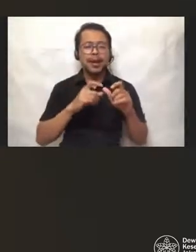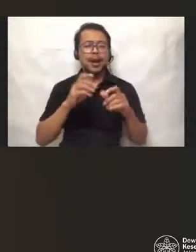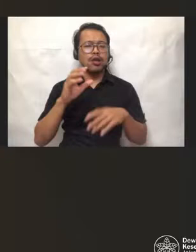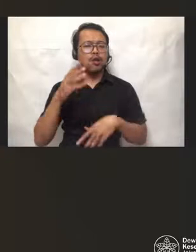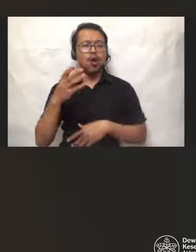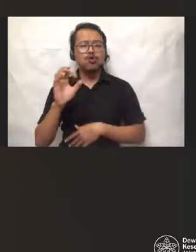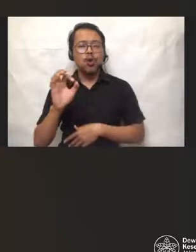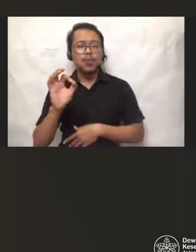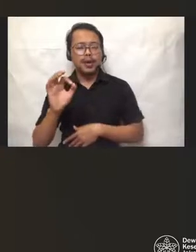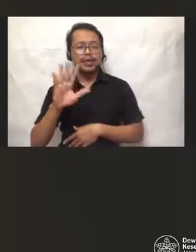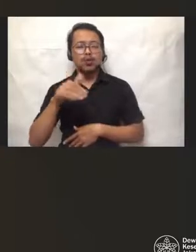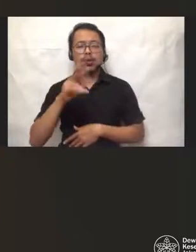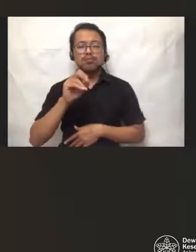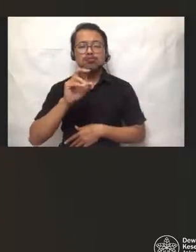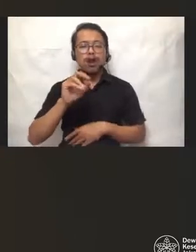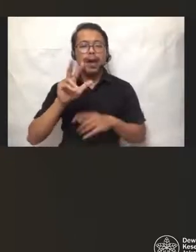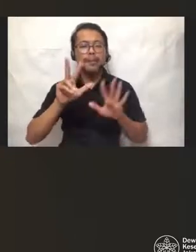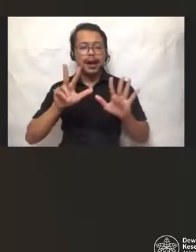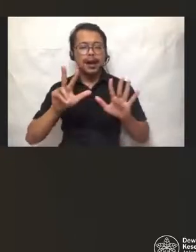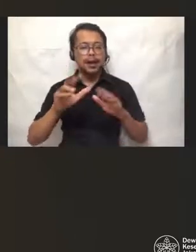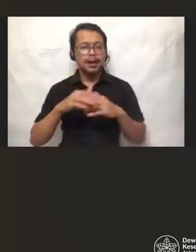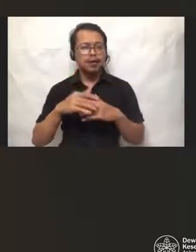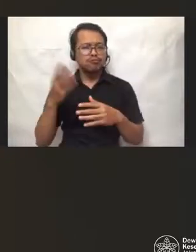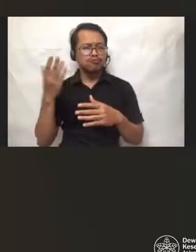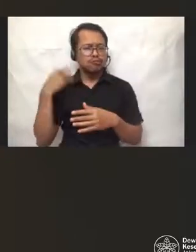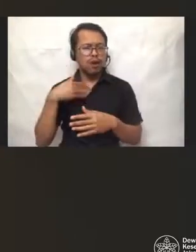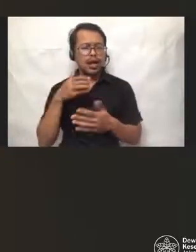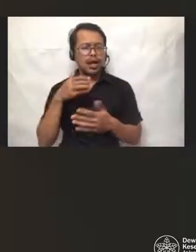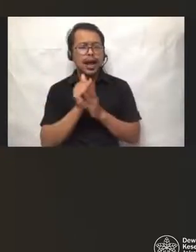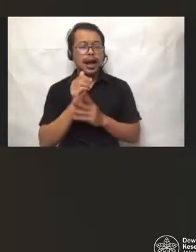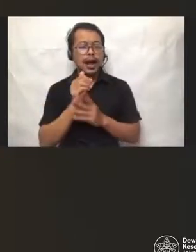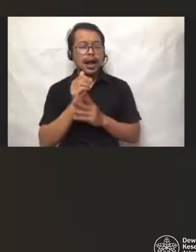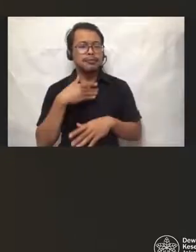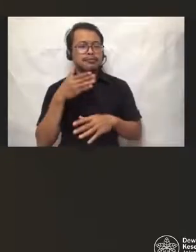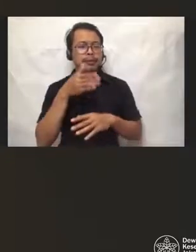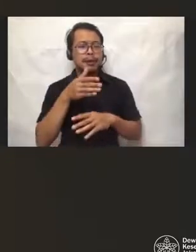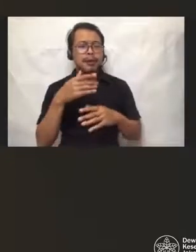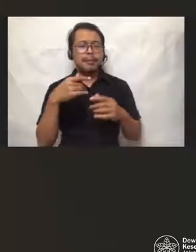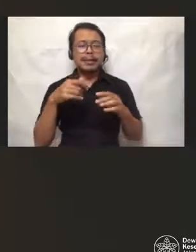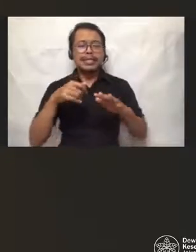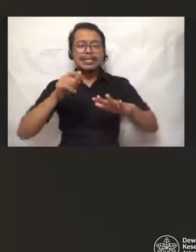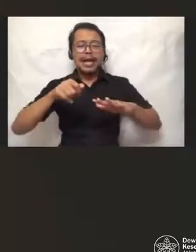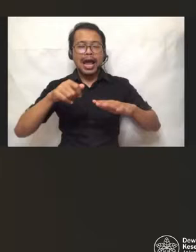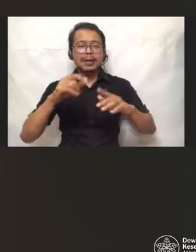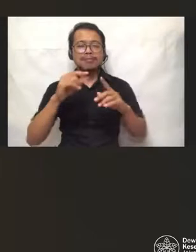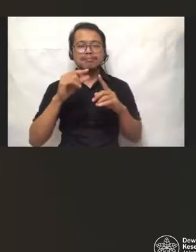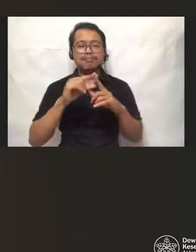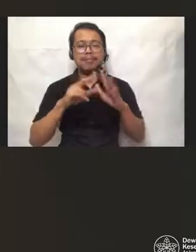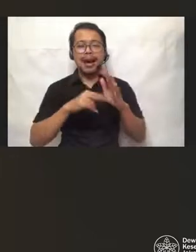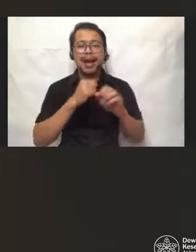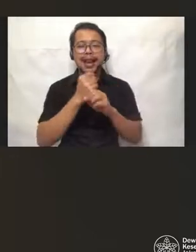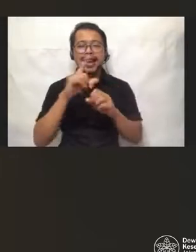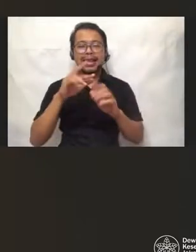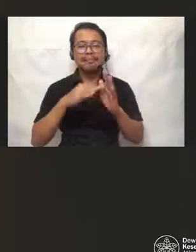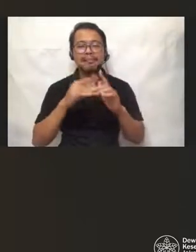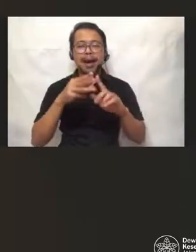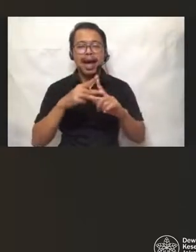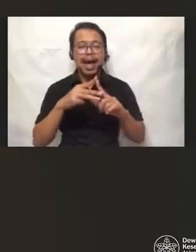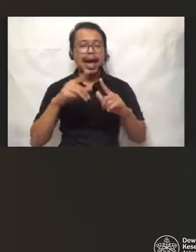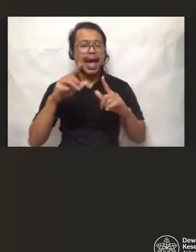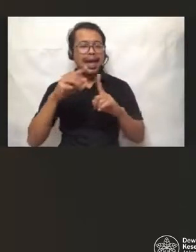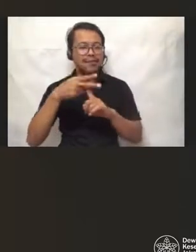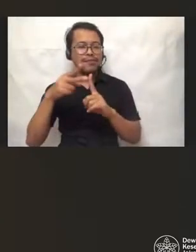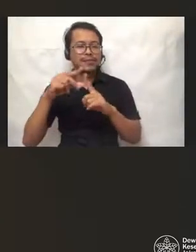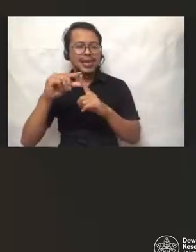2008, yaitu saat saya datang menghadiri persidangan Panglima FPI di Pengadilan Negeri Jakarta Pusat untuk memberi dukungan